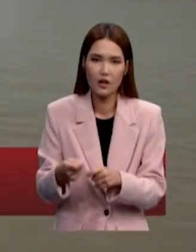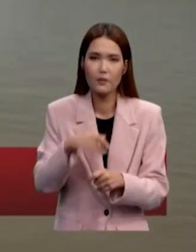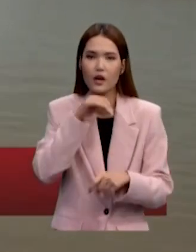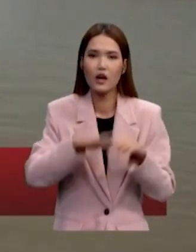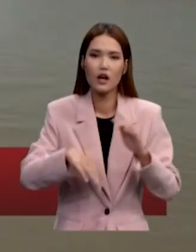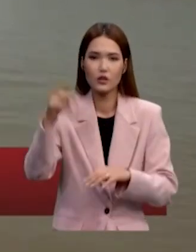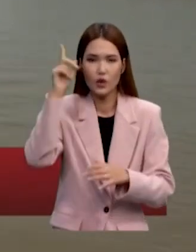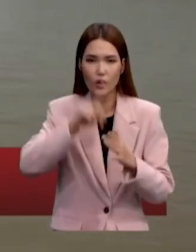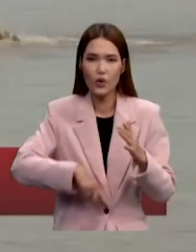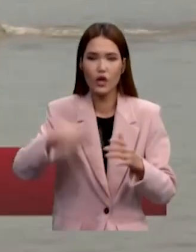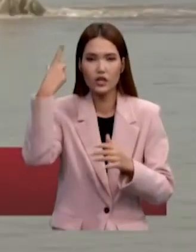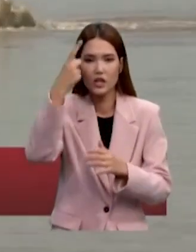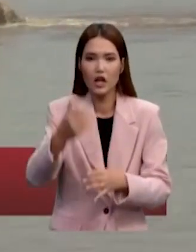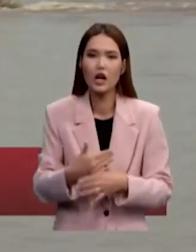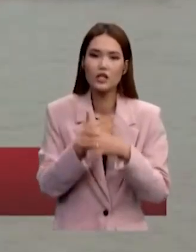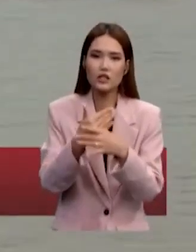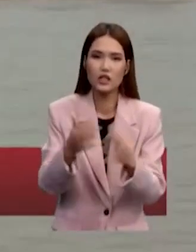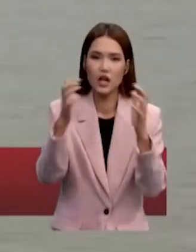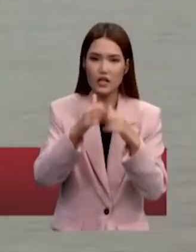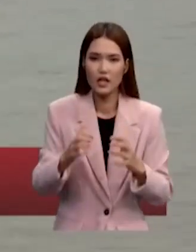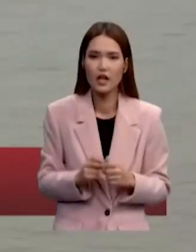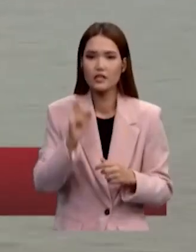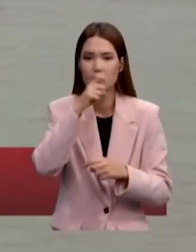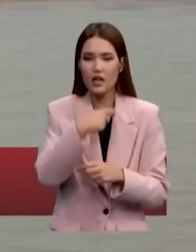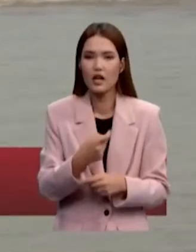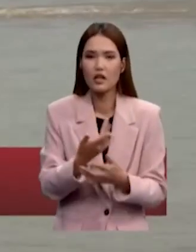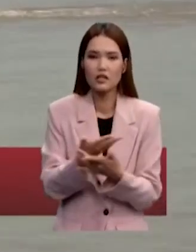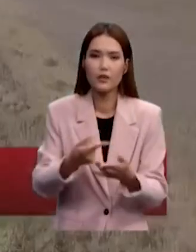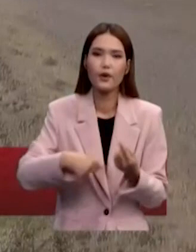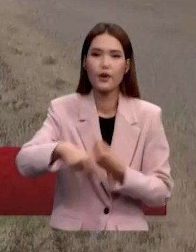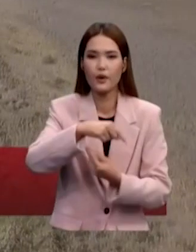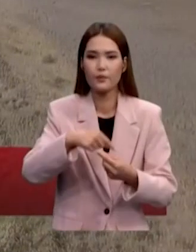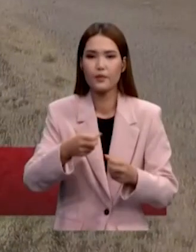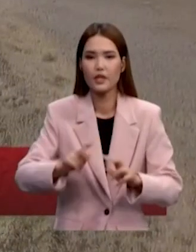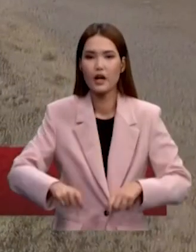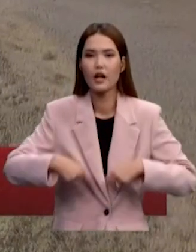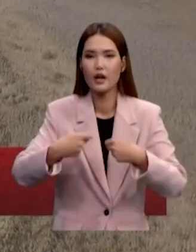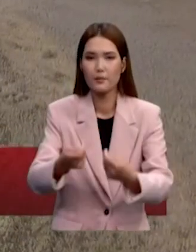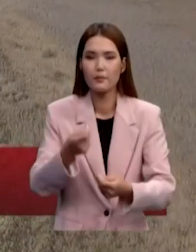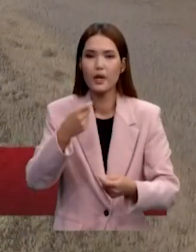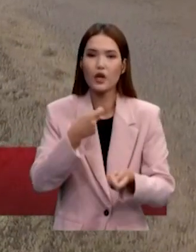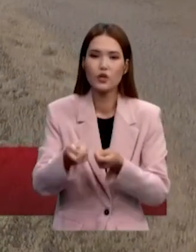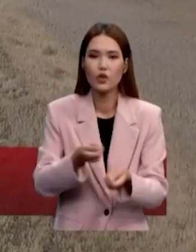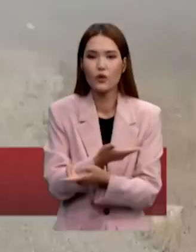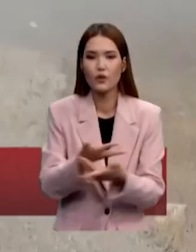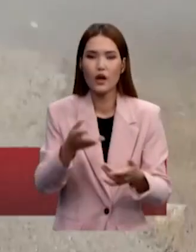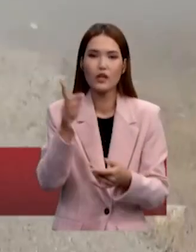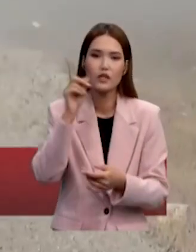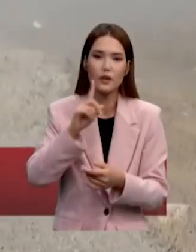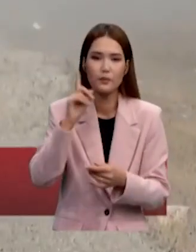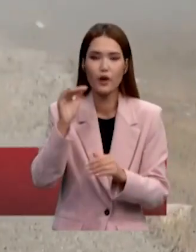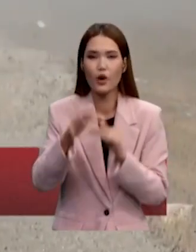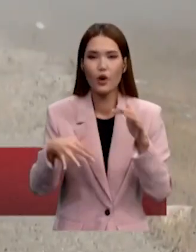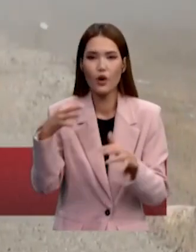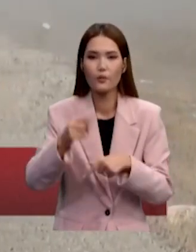уверены, водное сообщение помогло бы в разы сэкономить время и деньги предпринимателей на перевозке товаров. Пока же основной грузопоток в Атырау